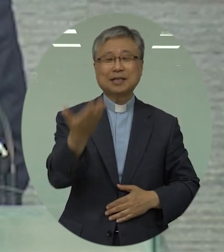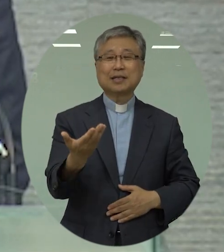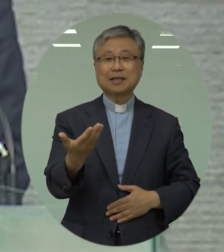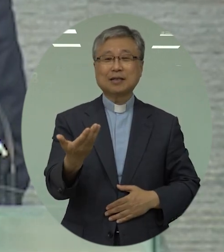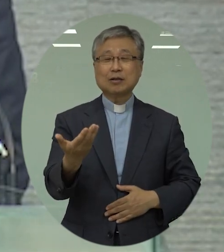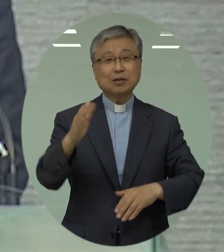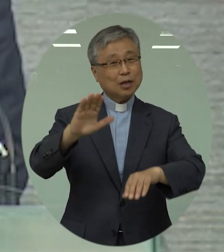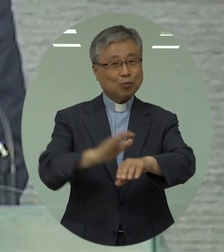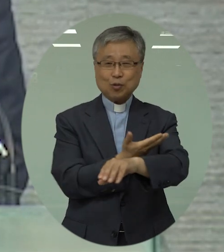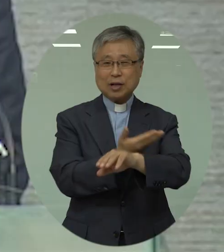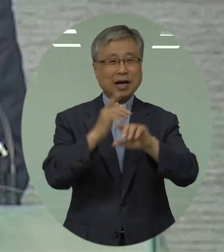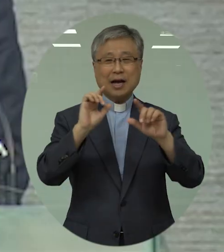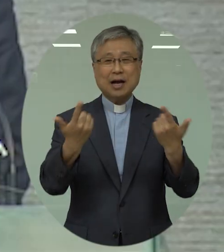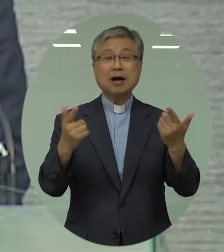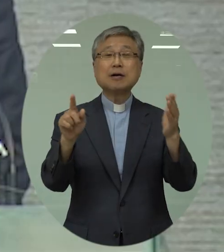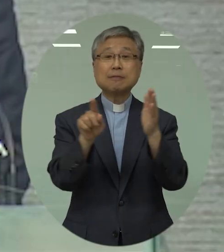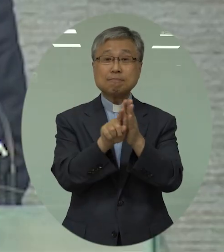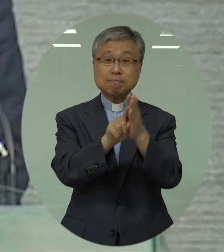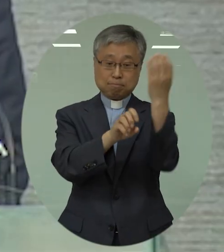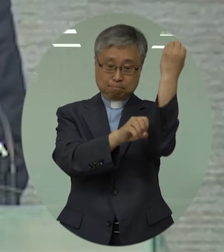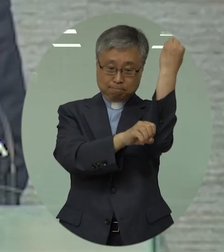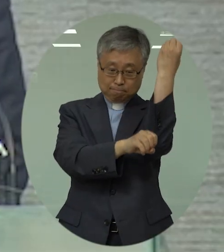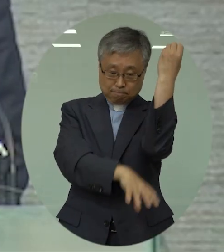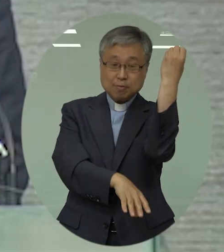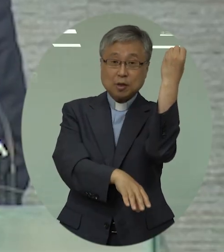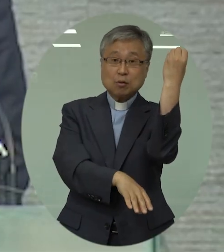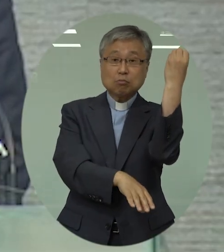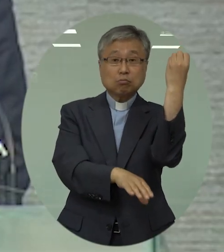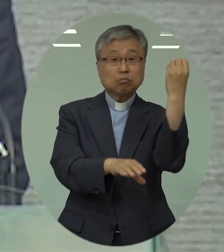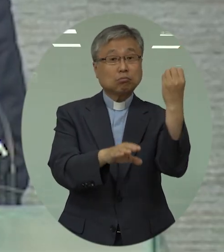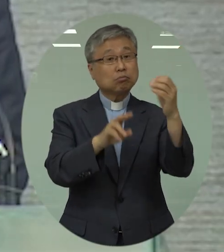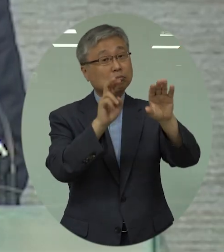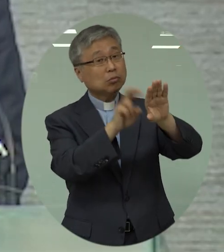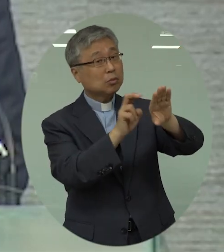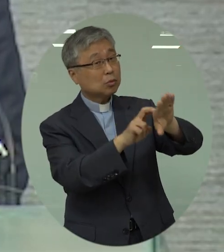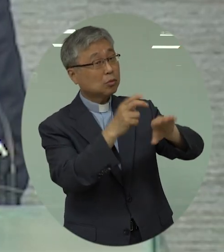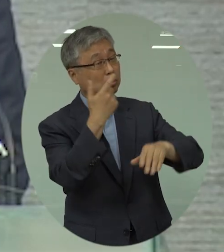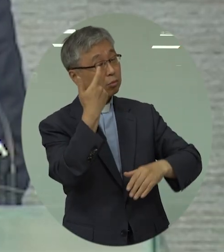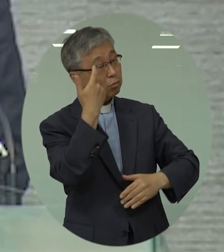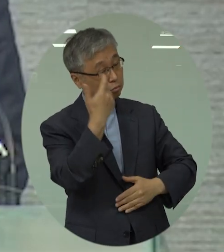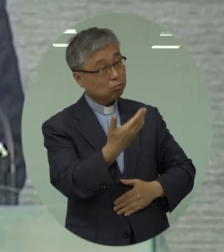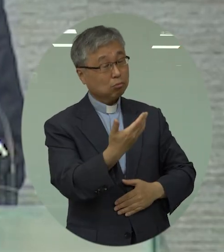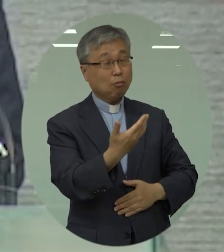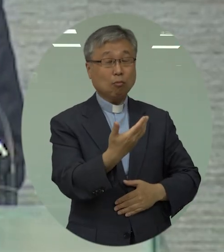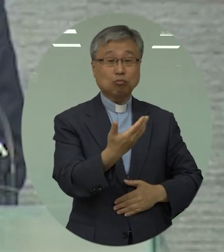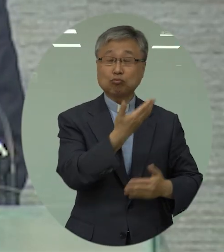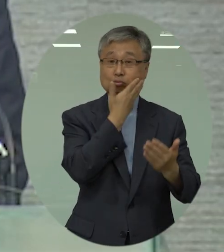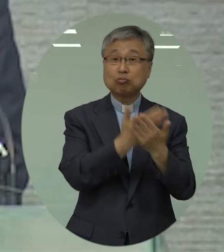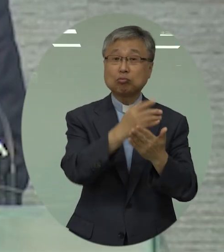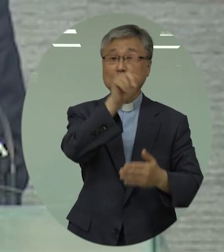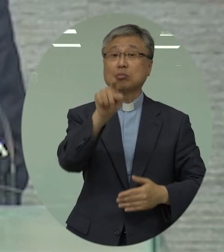그건 잘못 아니에요. 신앙의 근본을 짚어보기 위해서 하는 질문이고 중요한 질문입니다.